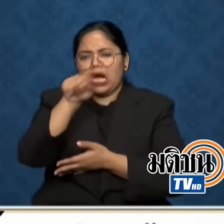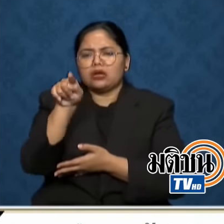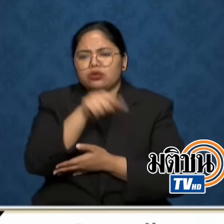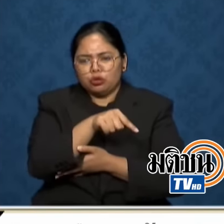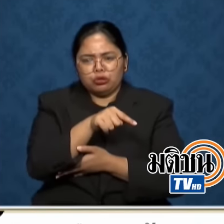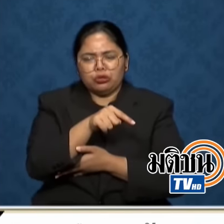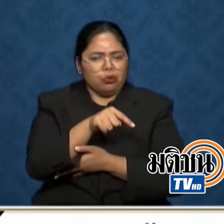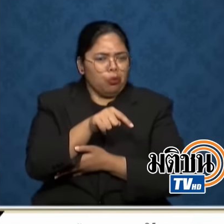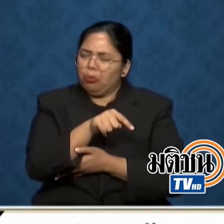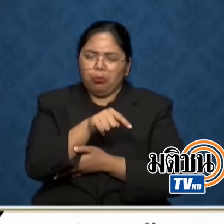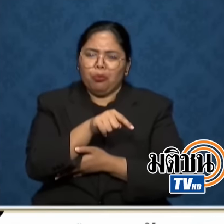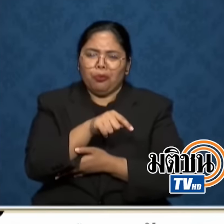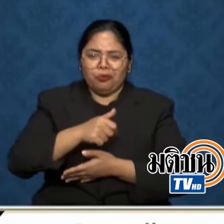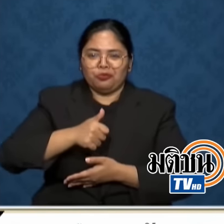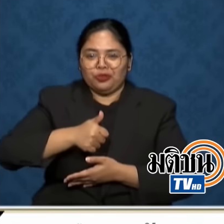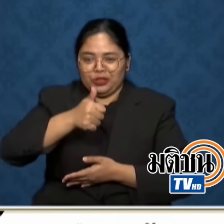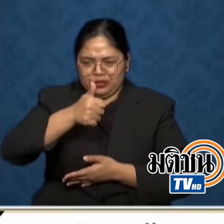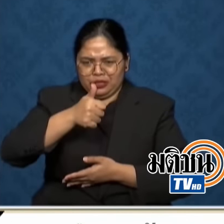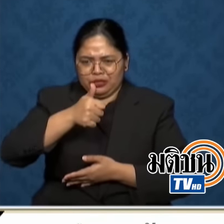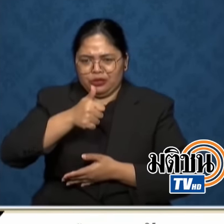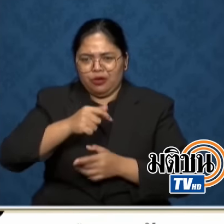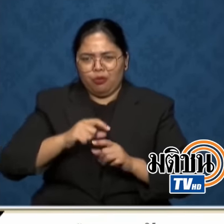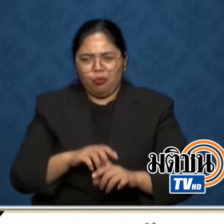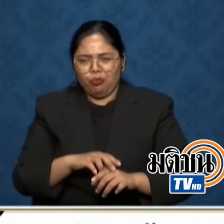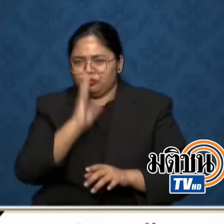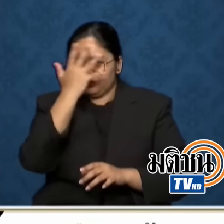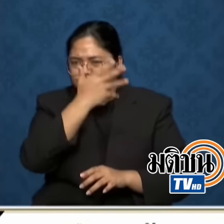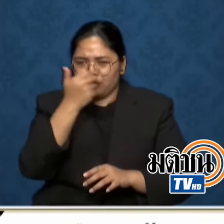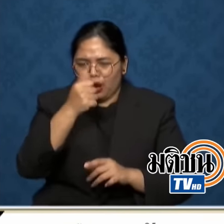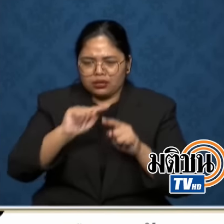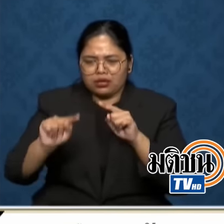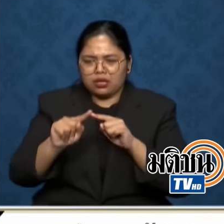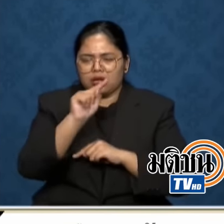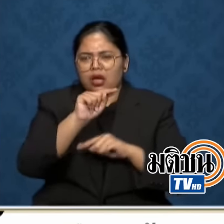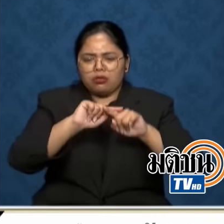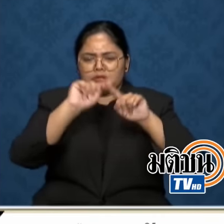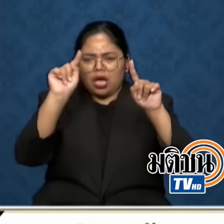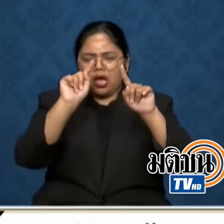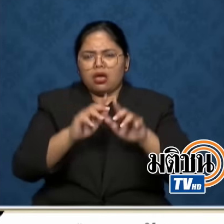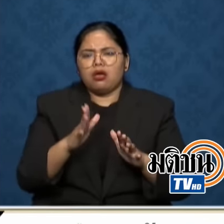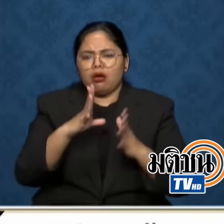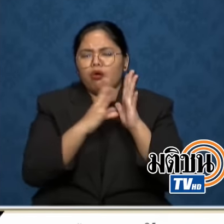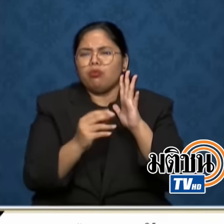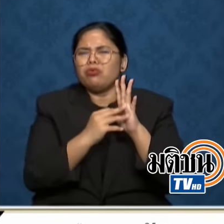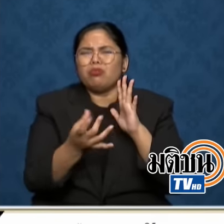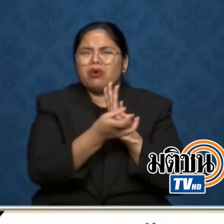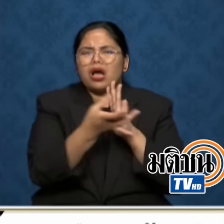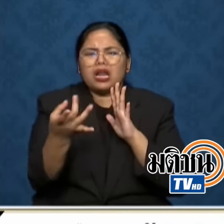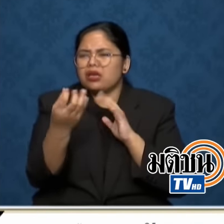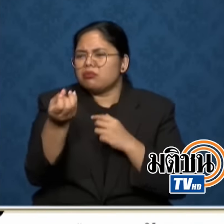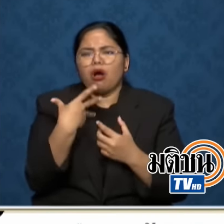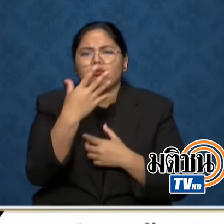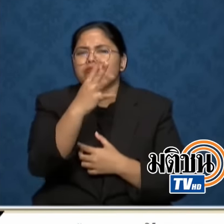New Culture Power Source การสร้างคนรุ่นใหม่ของวัฒนธรรมสร้างสรรค์ไม่เห็นมีบอกเลยครับว่าอบรมอะไรกันตรงไหนเน